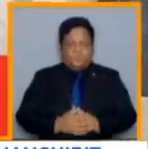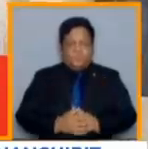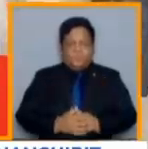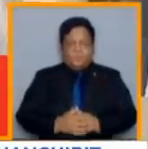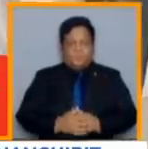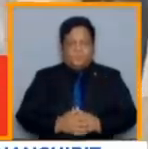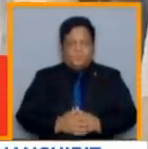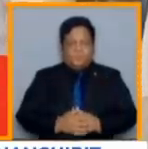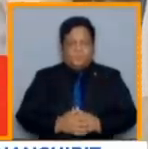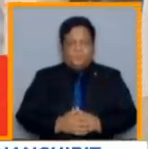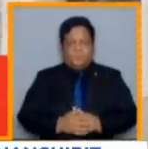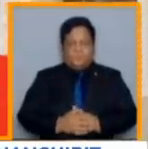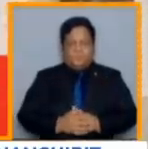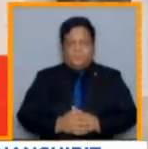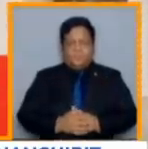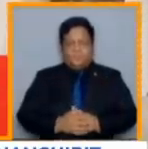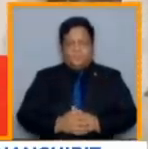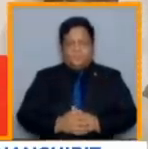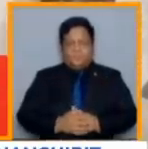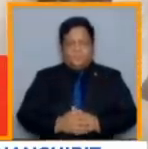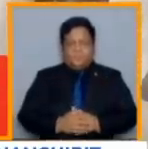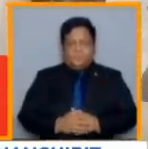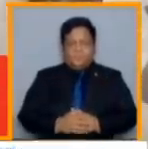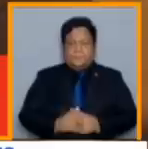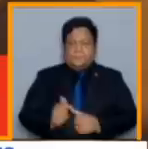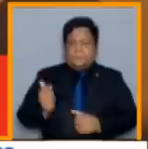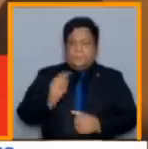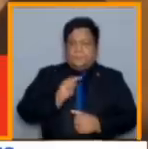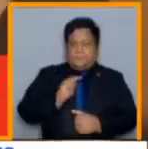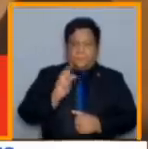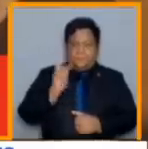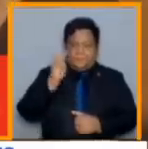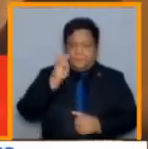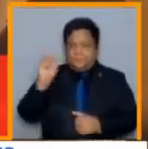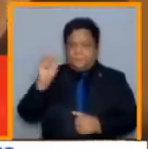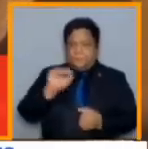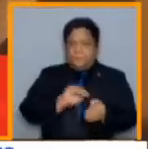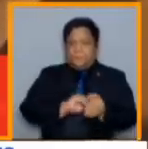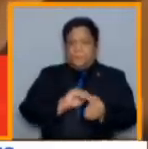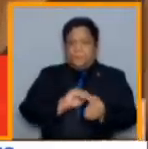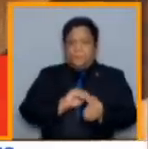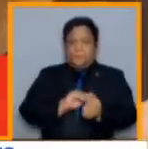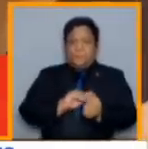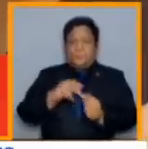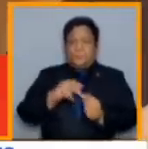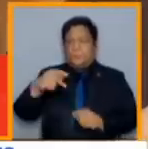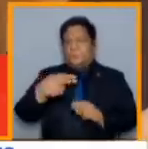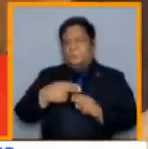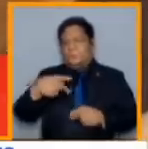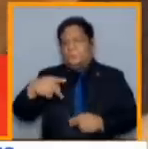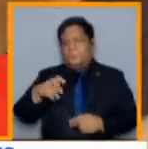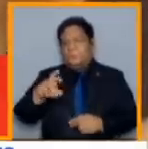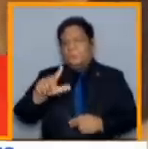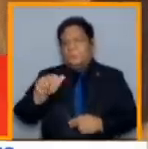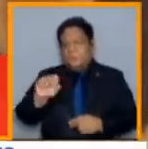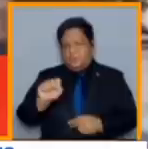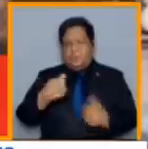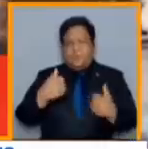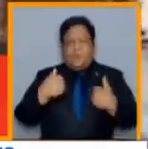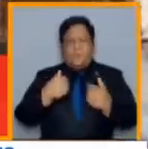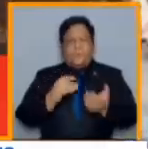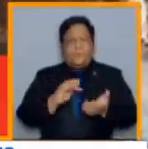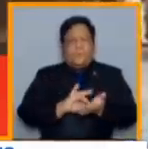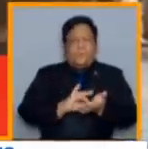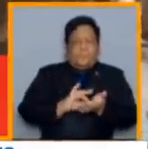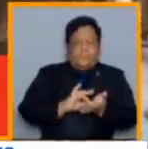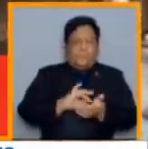Ito ang mga huling kuha sa doktor na si Dreyfus Perlas habang nasa medical mission sa Lanao del Norte. Sa halip na mag-abroad o magtayo ng sariling klinik sa